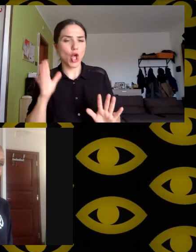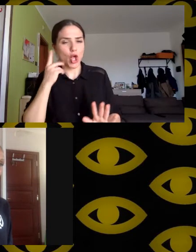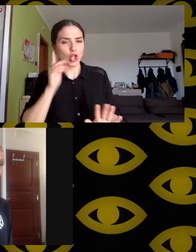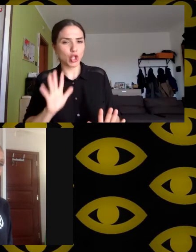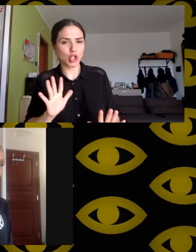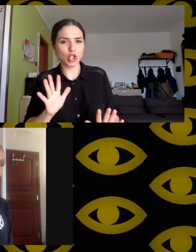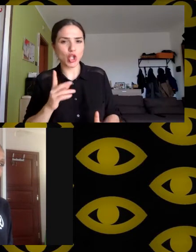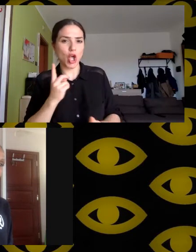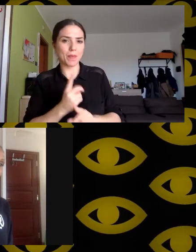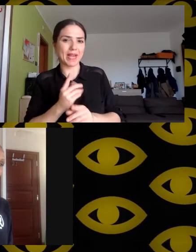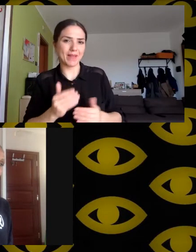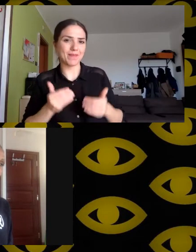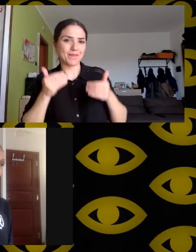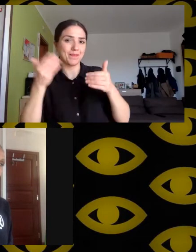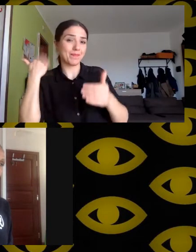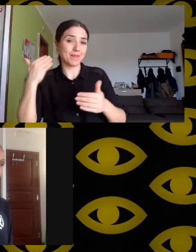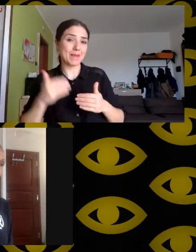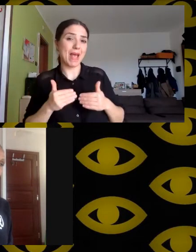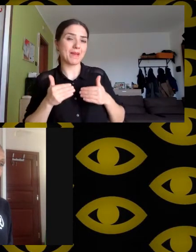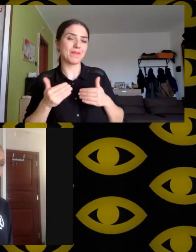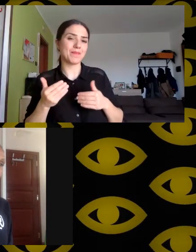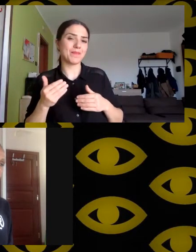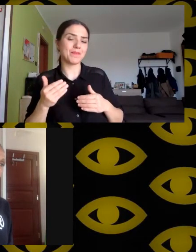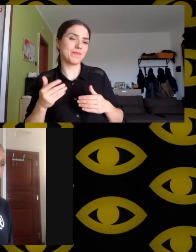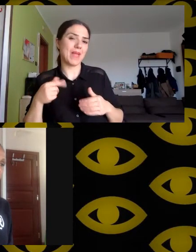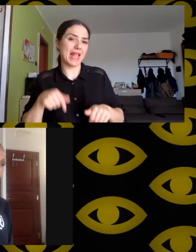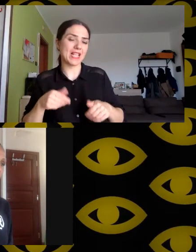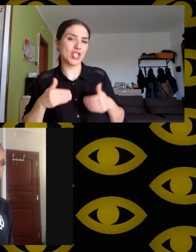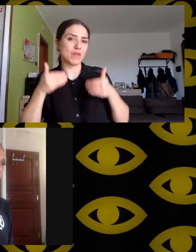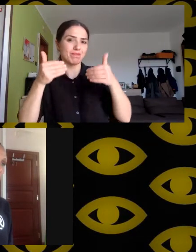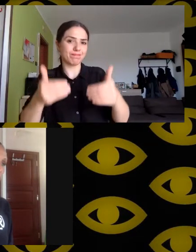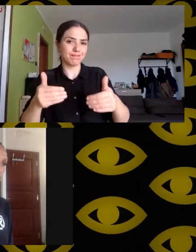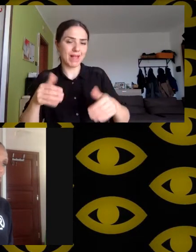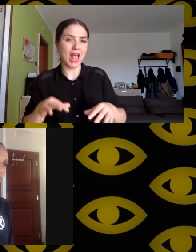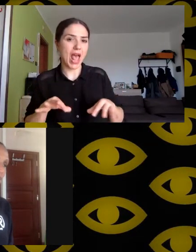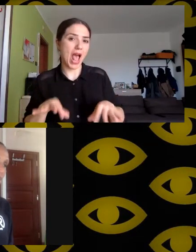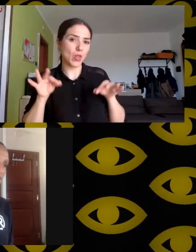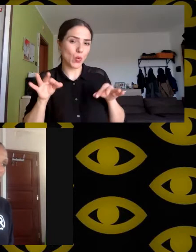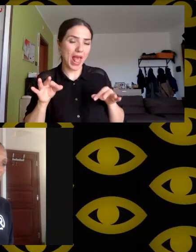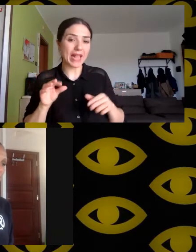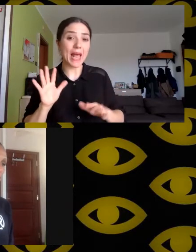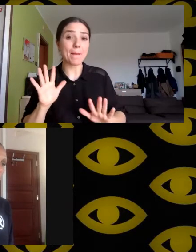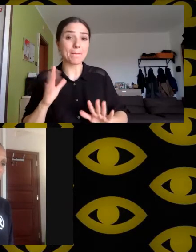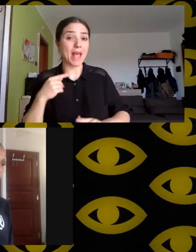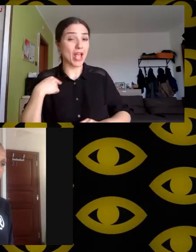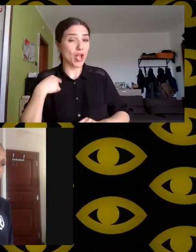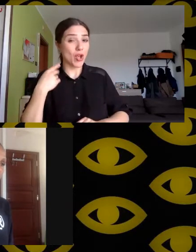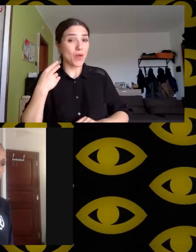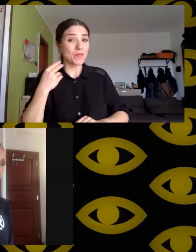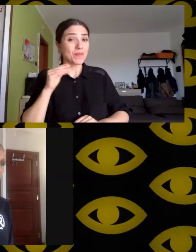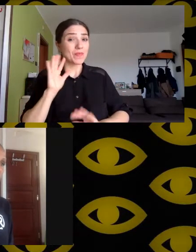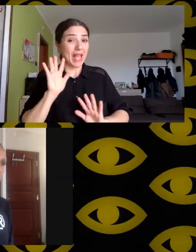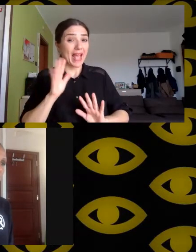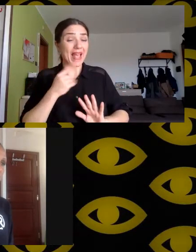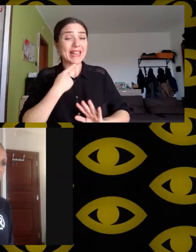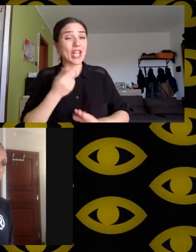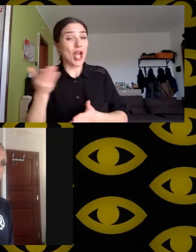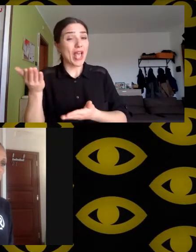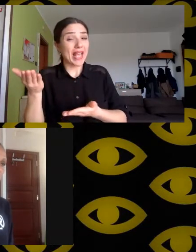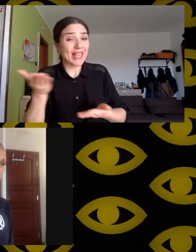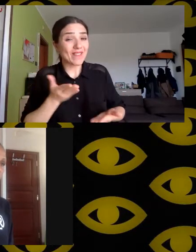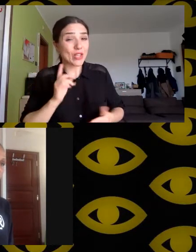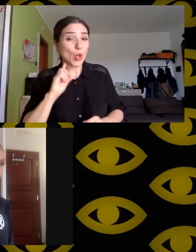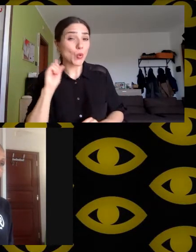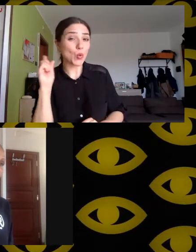di iride, c'era un progetto che adesso è rimasto in stand-by, ma io vi invito tutti ad informarvi. Ci sarà